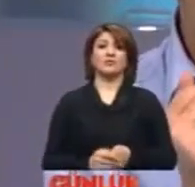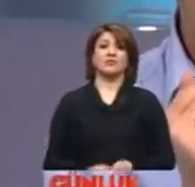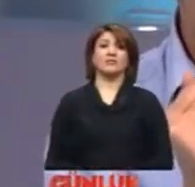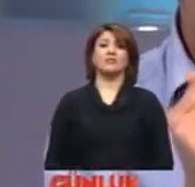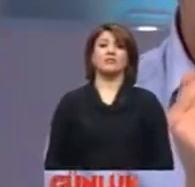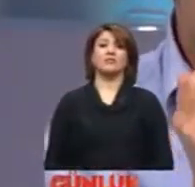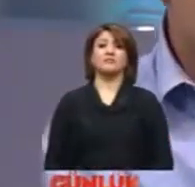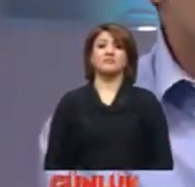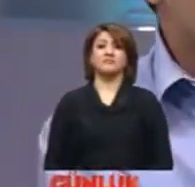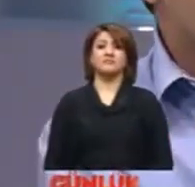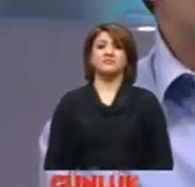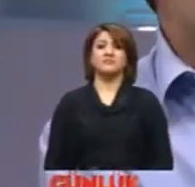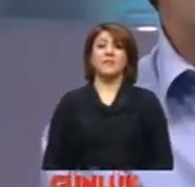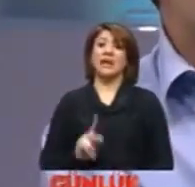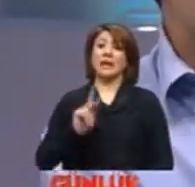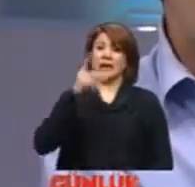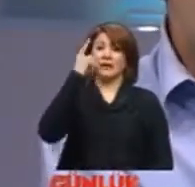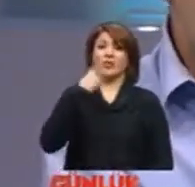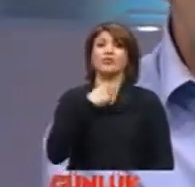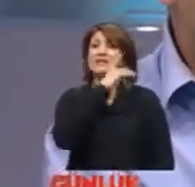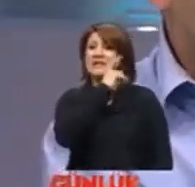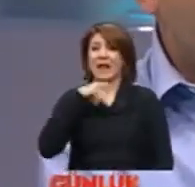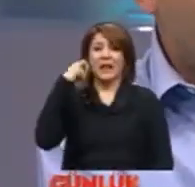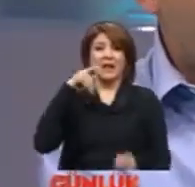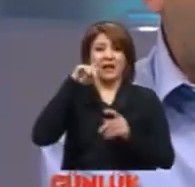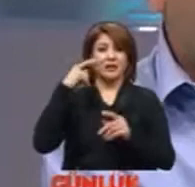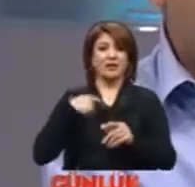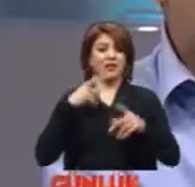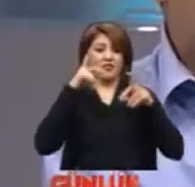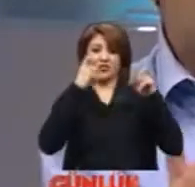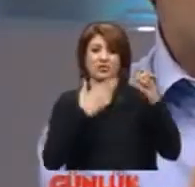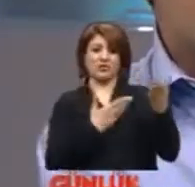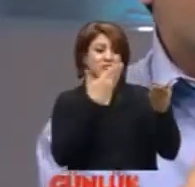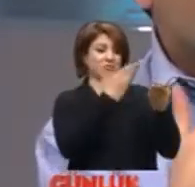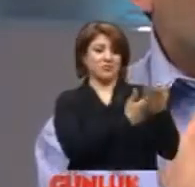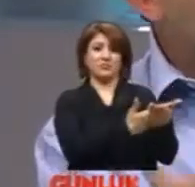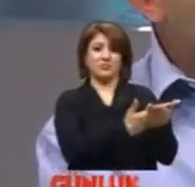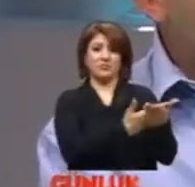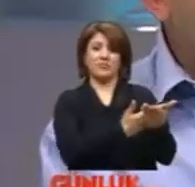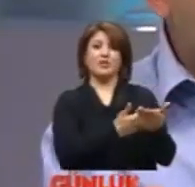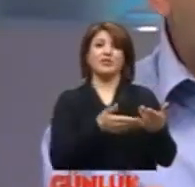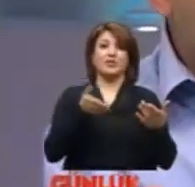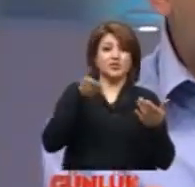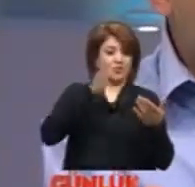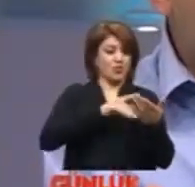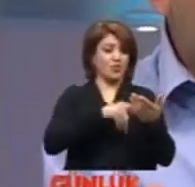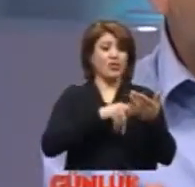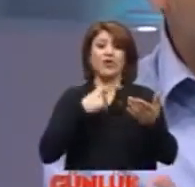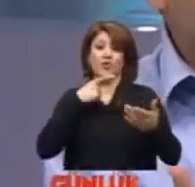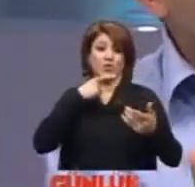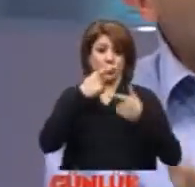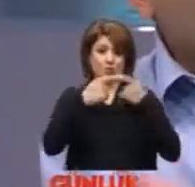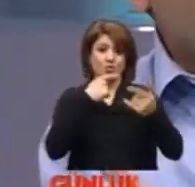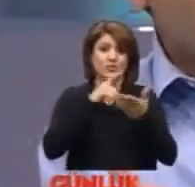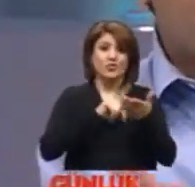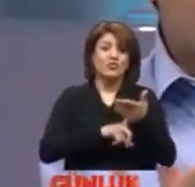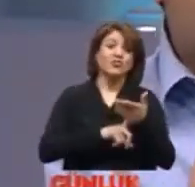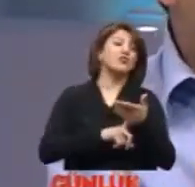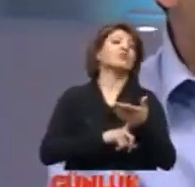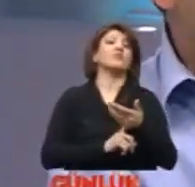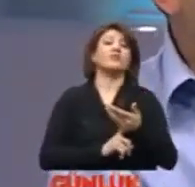yapıyorlar. Önce bir sakallı erkekle konuşturuyor, fotoğrafını gösteriyorlar. Evet. Sonra o sakallı erkekle konuşturuyorlar.